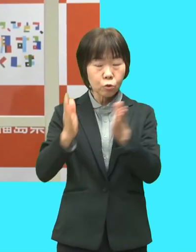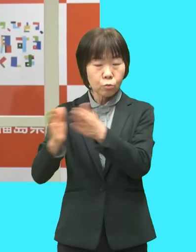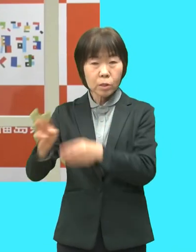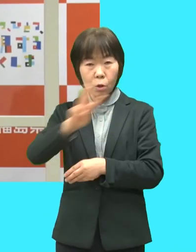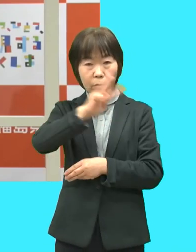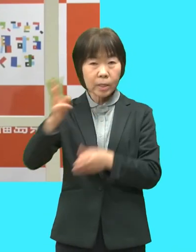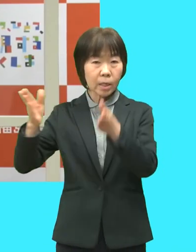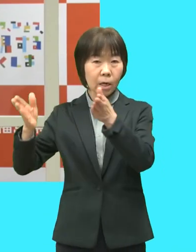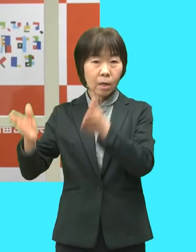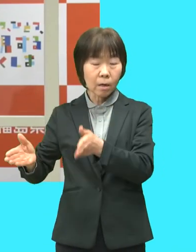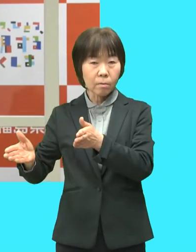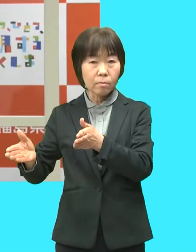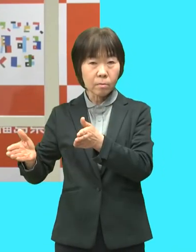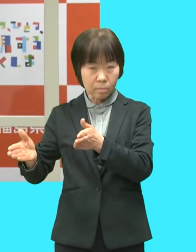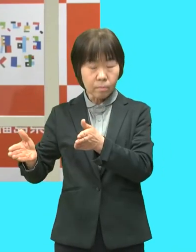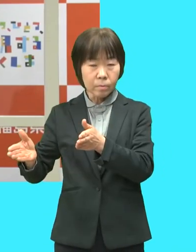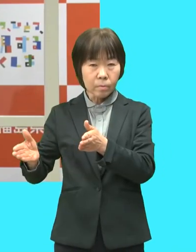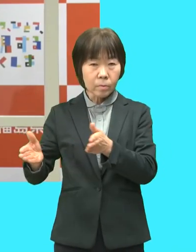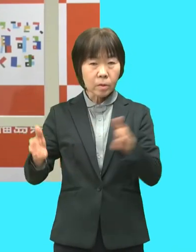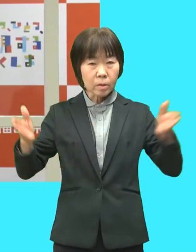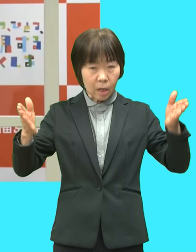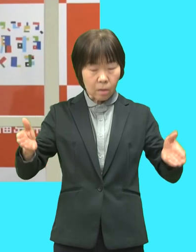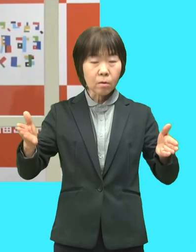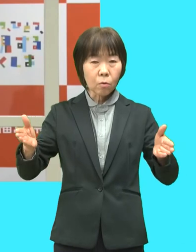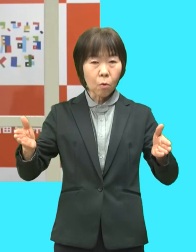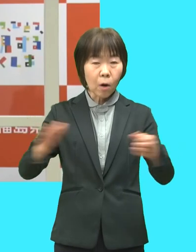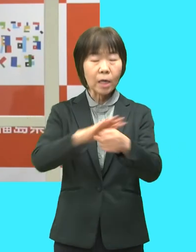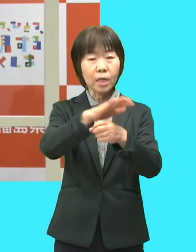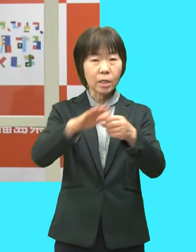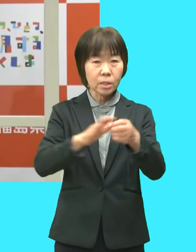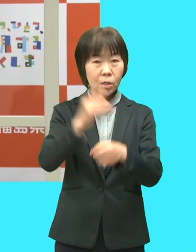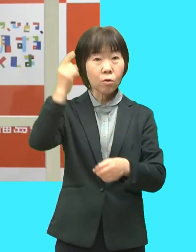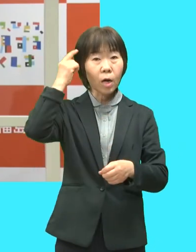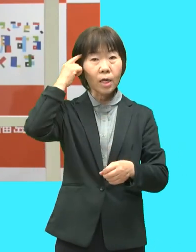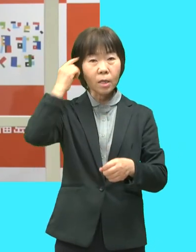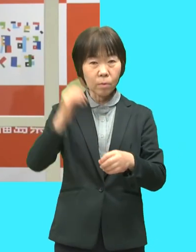1週間弱ありますので、ここが大事なところだと考